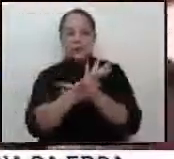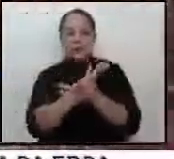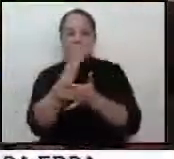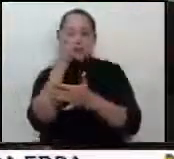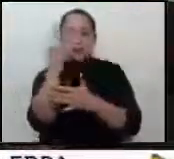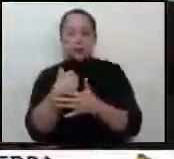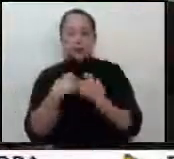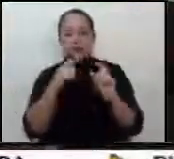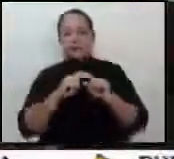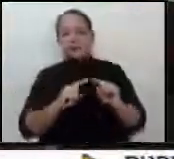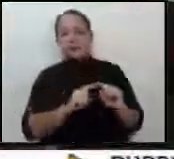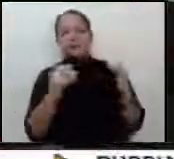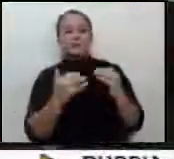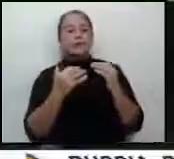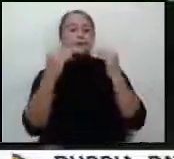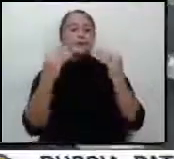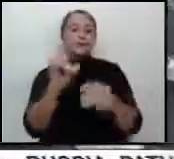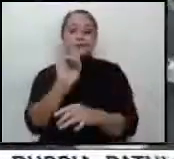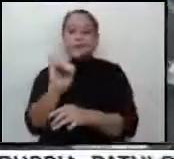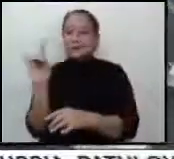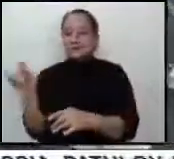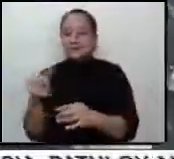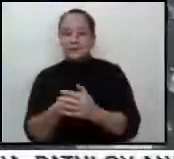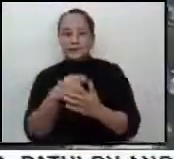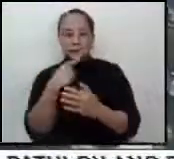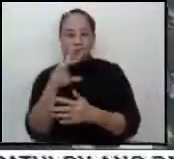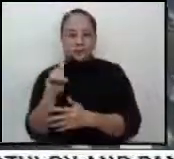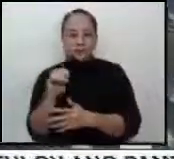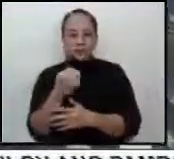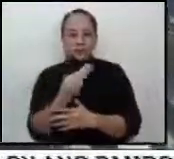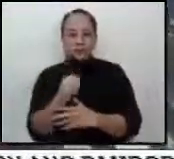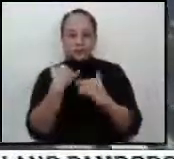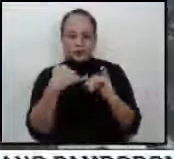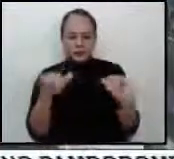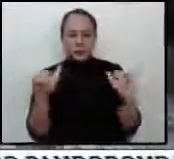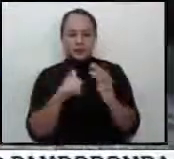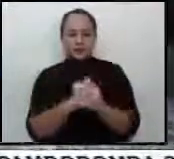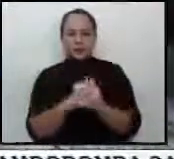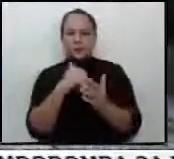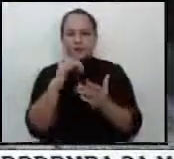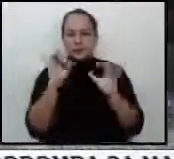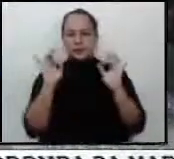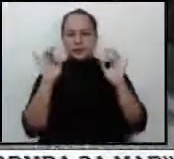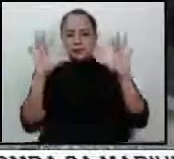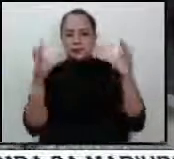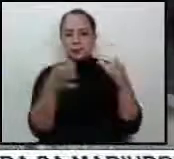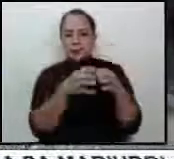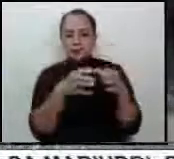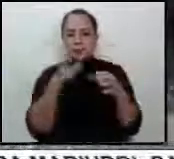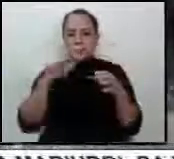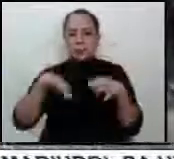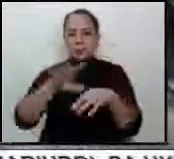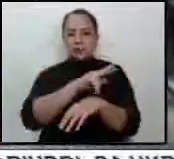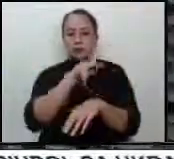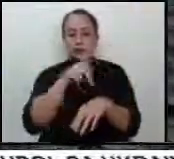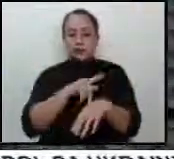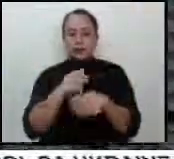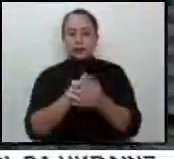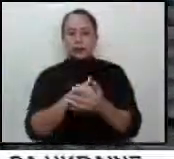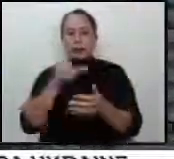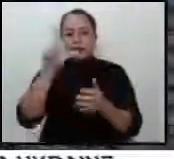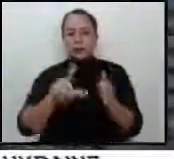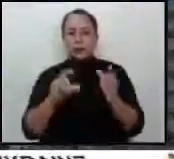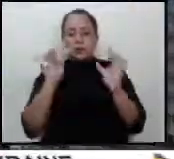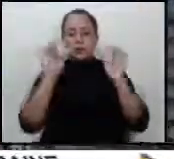campaign rallies. Sa ngayon, ayon sa DOH, nananatiling na sa minimal risk case classification ang buong bansa habang nasa low risk naman ang Region